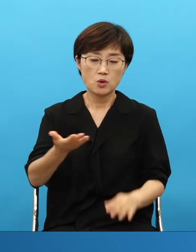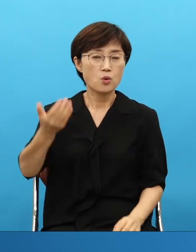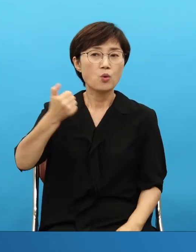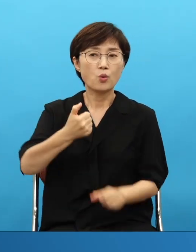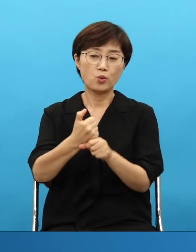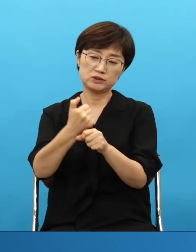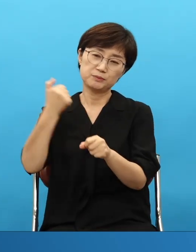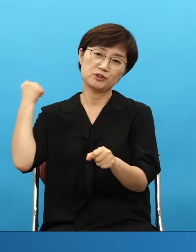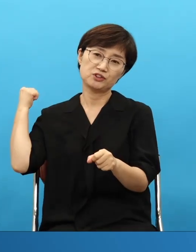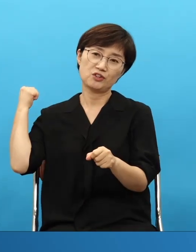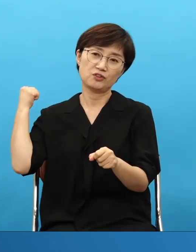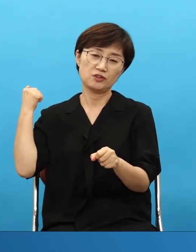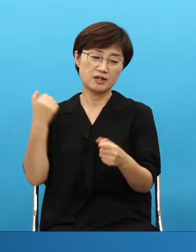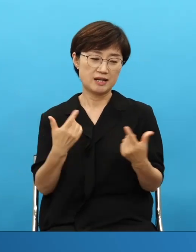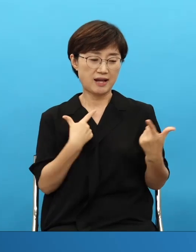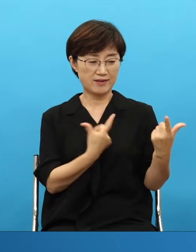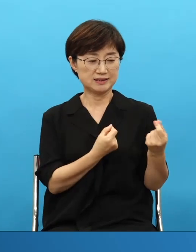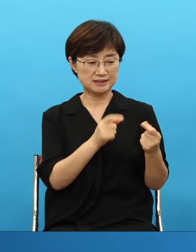사람들 많이 있습니다.